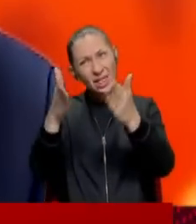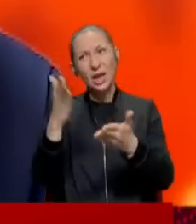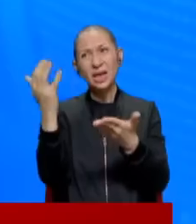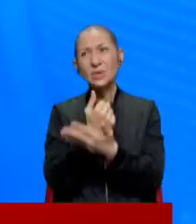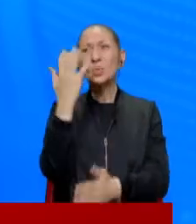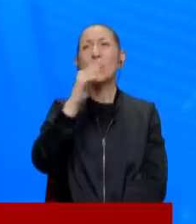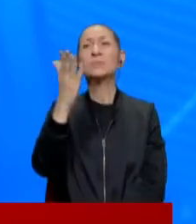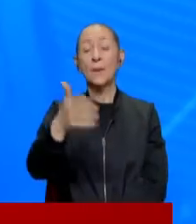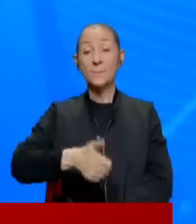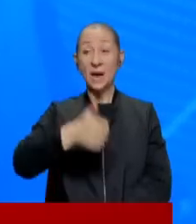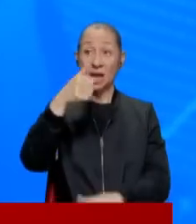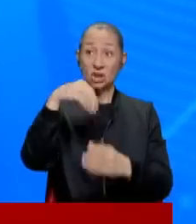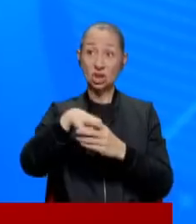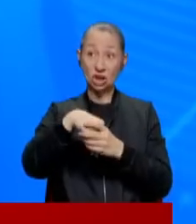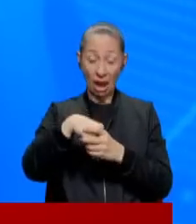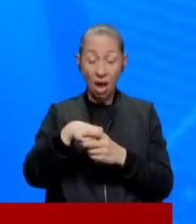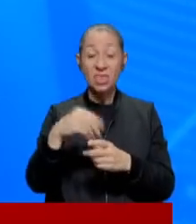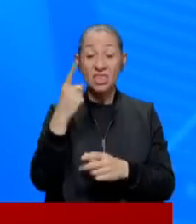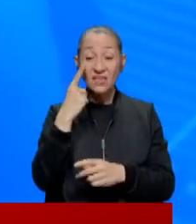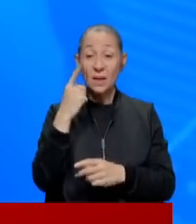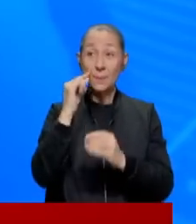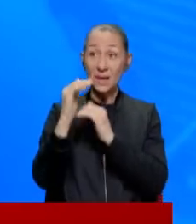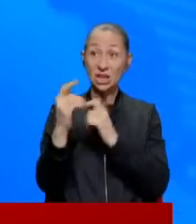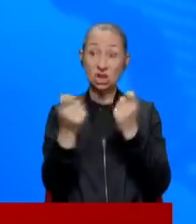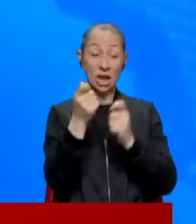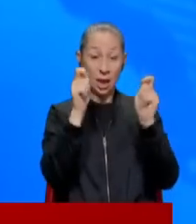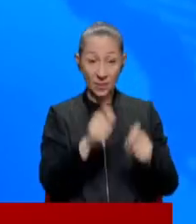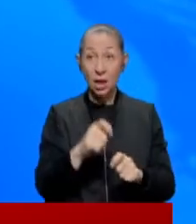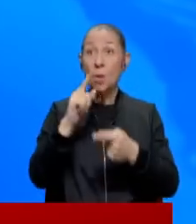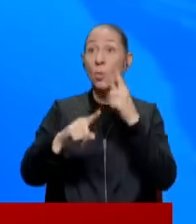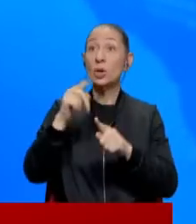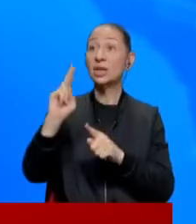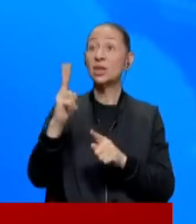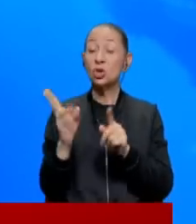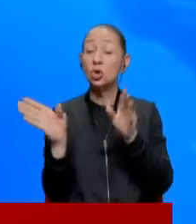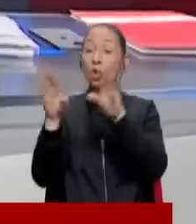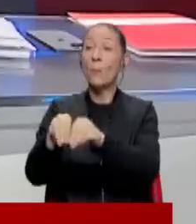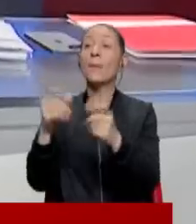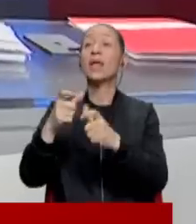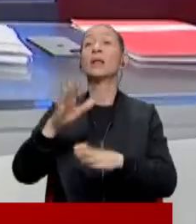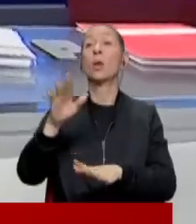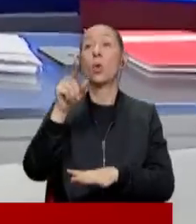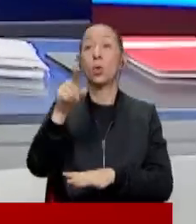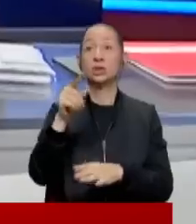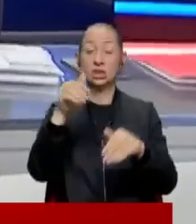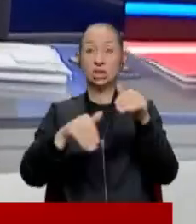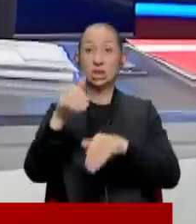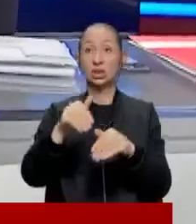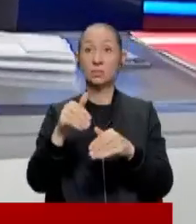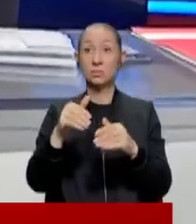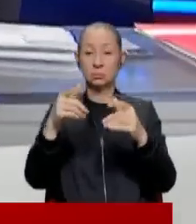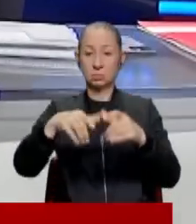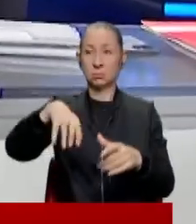bile Utanmayacak bakanlıklarda devletin ve milletin işleri görülür siyasi partilerin toplanma yeri değildir tutup da orası tabii seçim